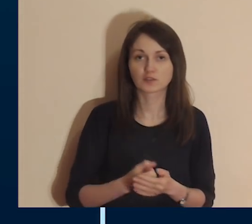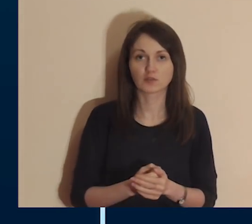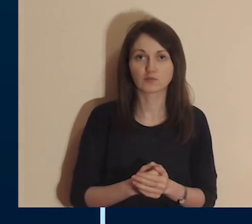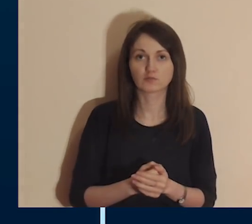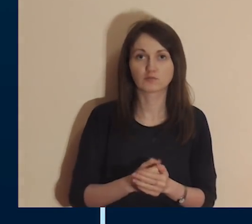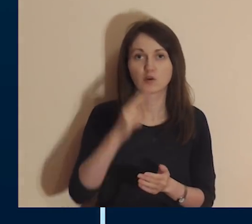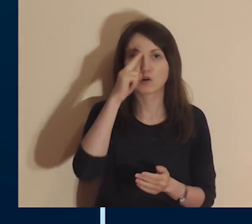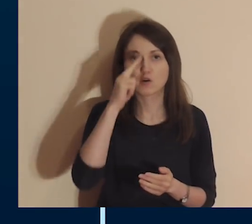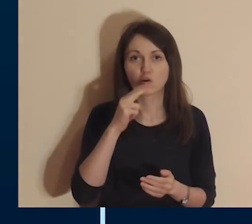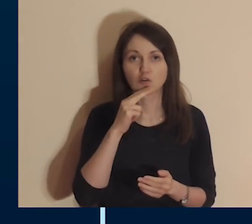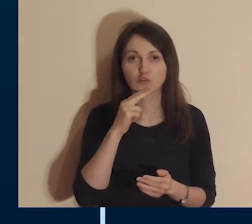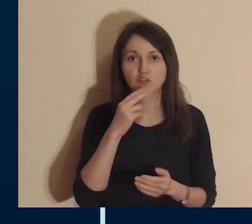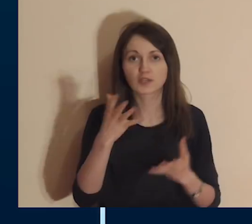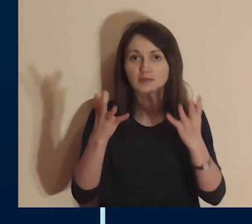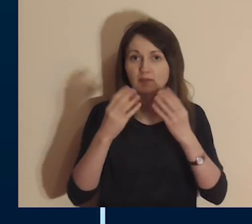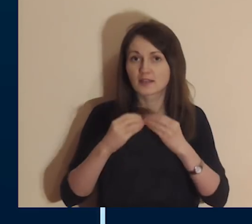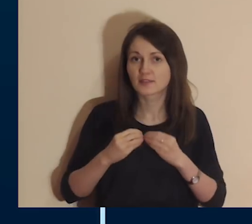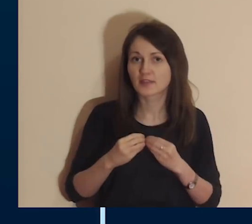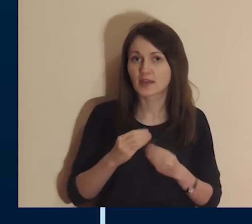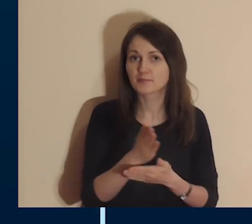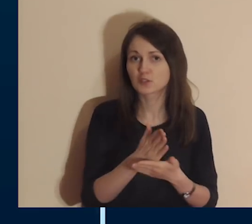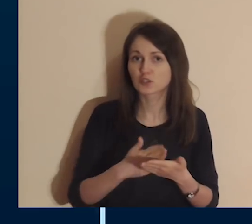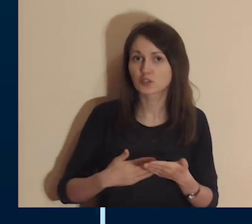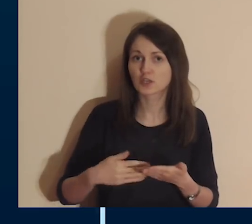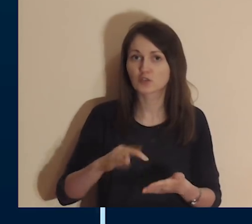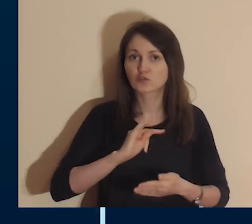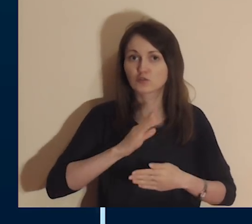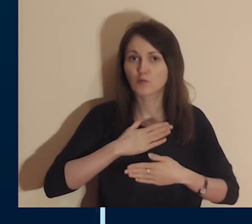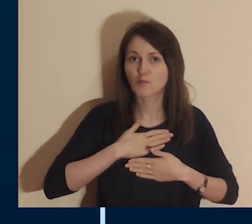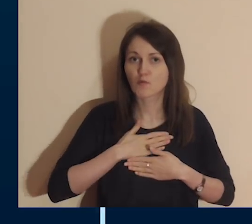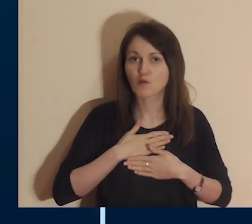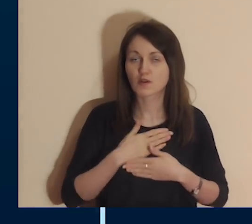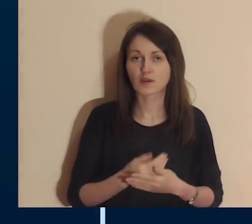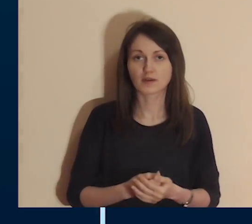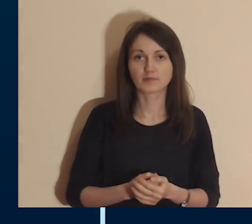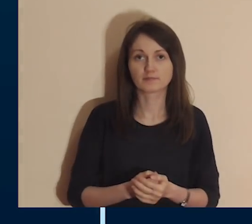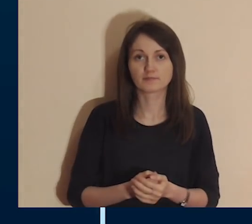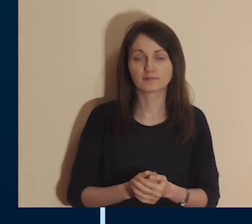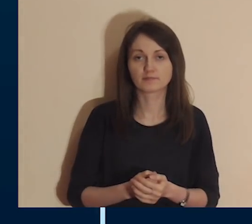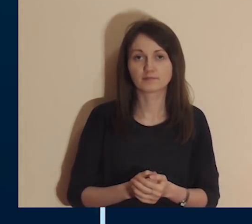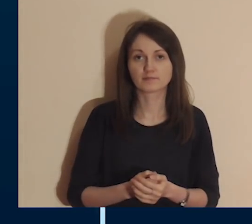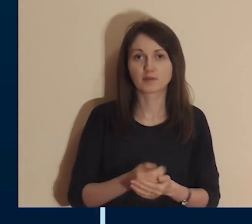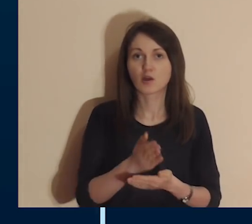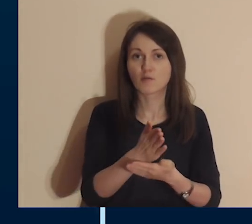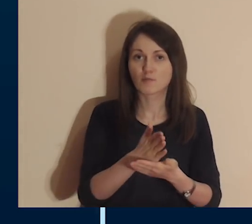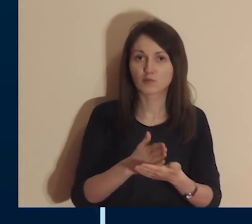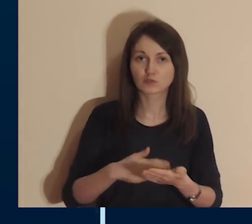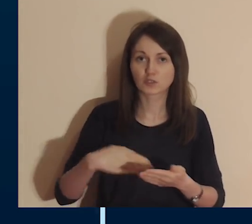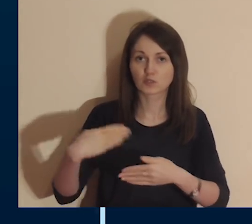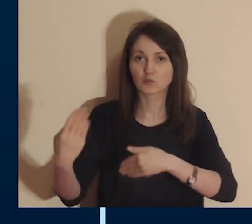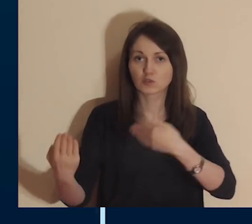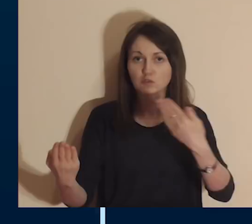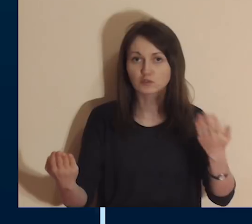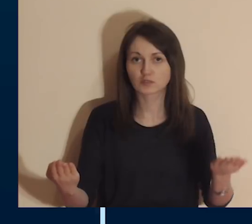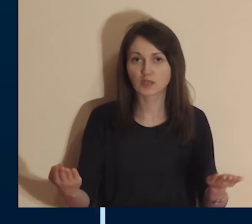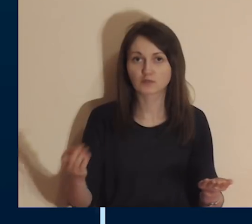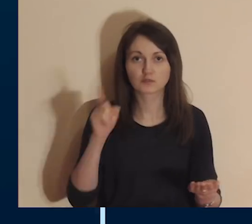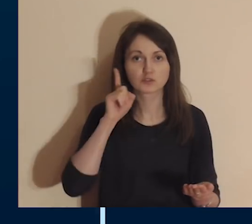ojca: ojcze, daj mi część własności, która na mnie przypada. Podzielił więc majątek między